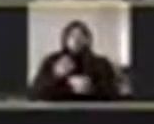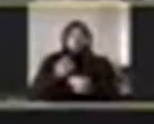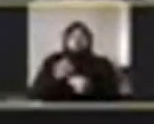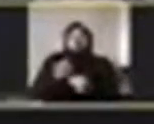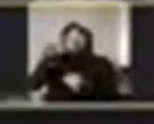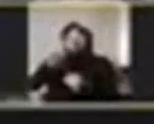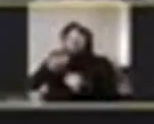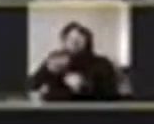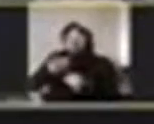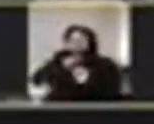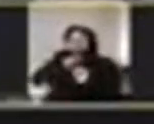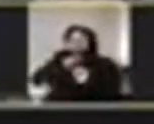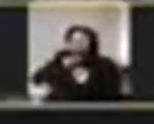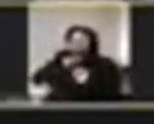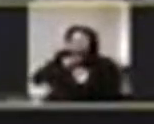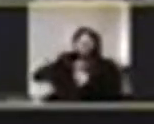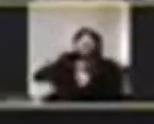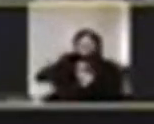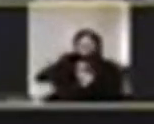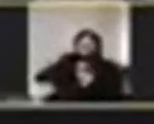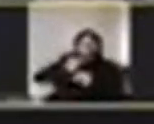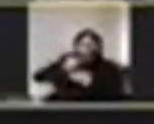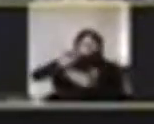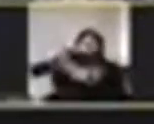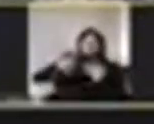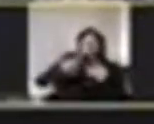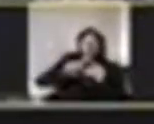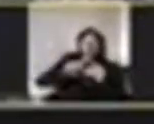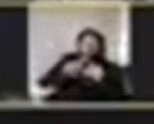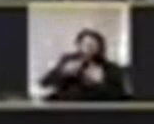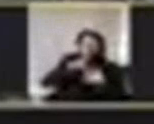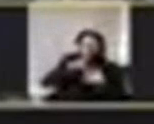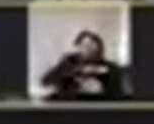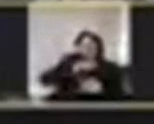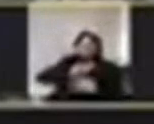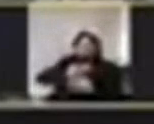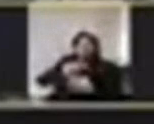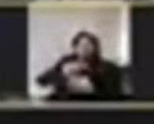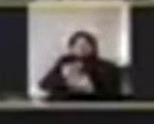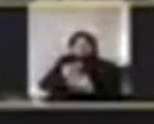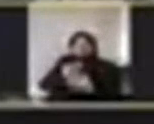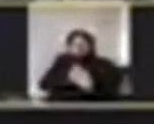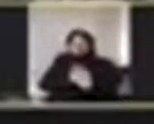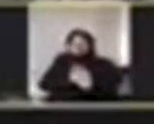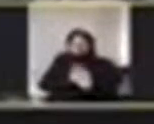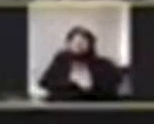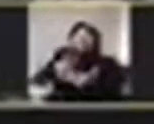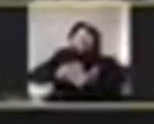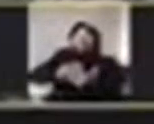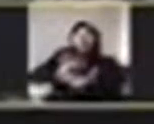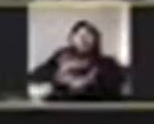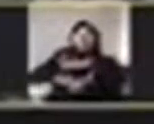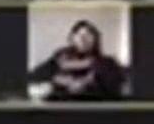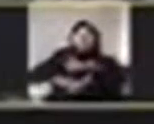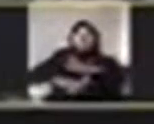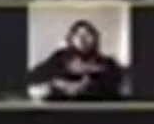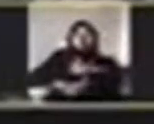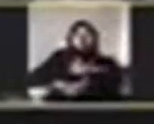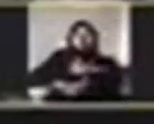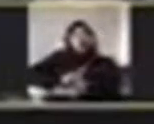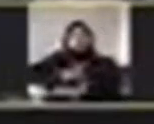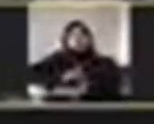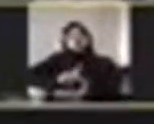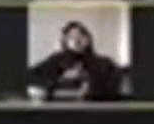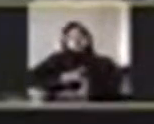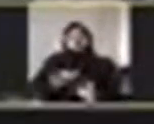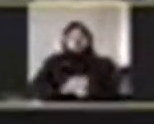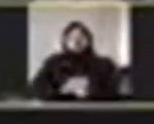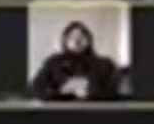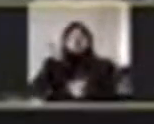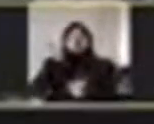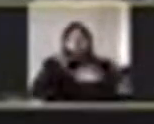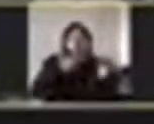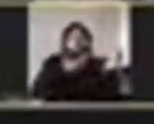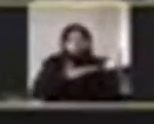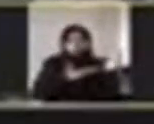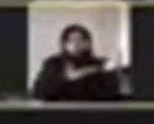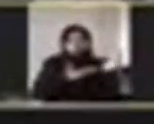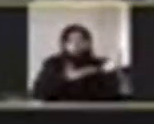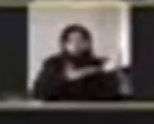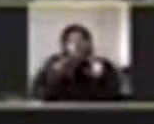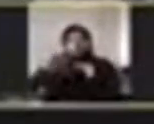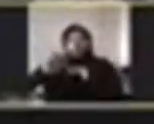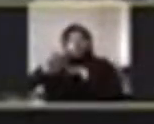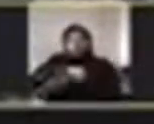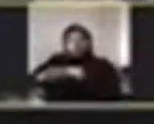sekolah, ternyata anak rindu sekolah. Bisa next? Nah, di sini ada anak ini ya, responden